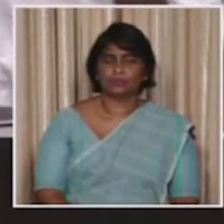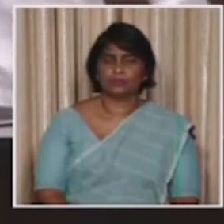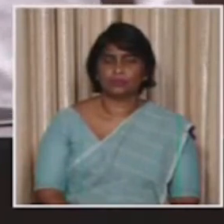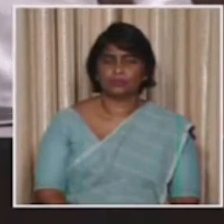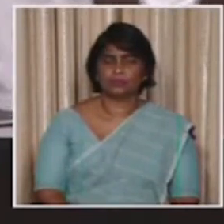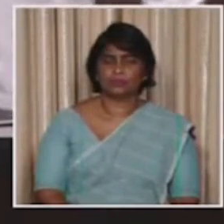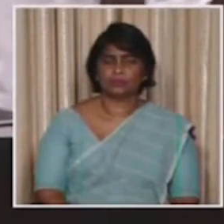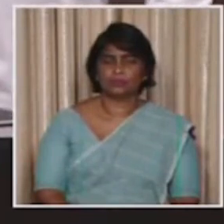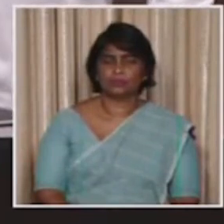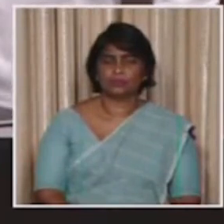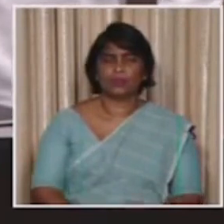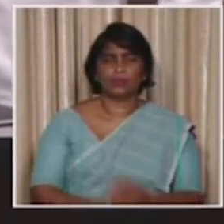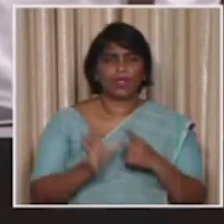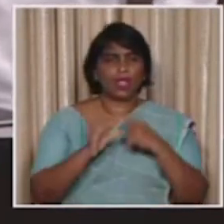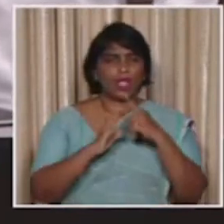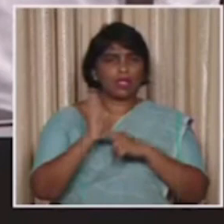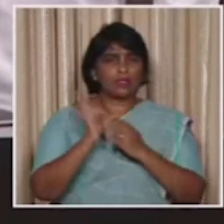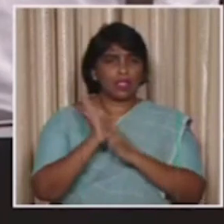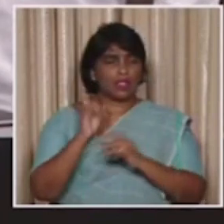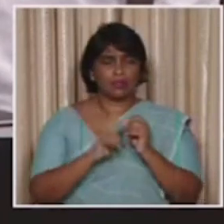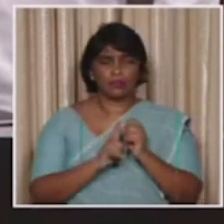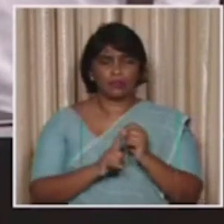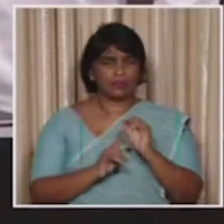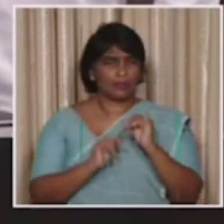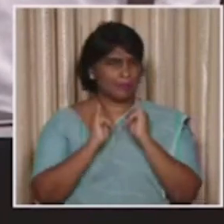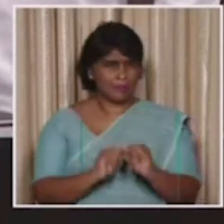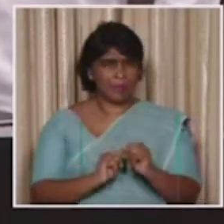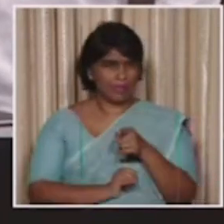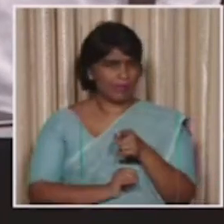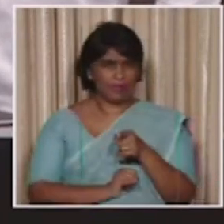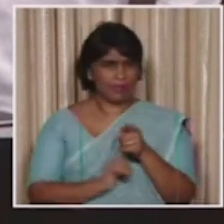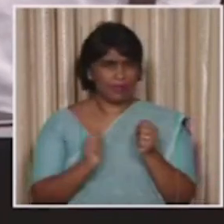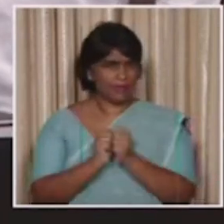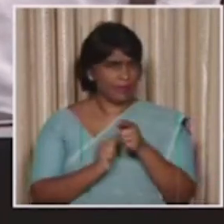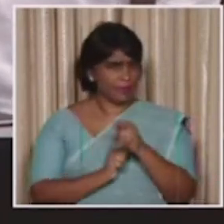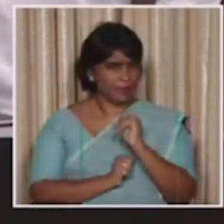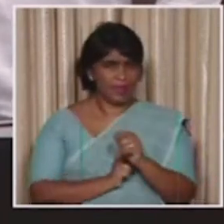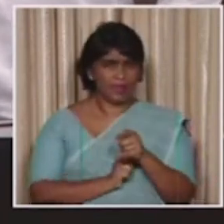කරුණා කළා මාන්නපිරු මන්ත්‍රීතුමා ඉතාම අශෝභනයි ඔය කටයුත්ත